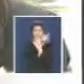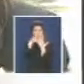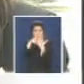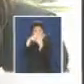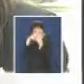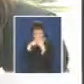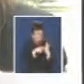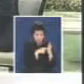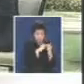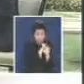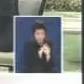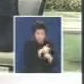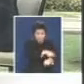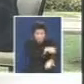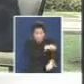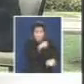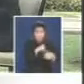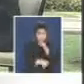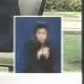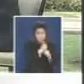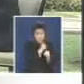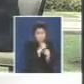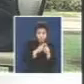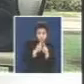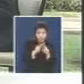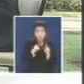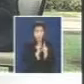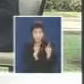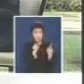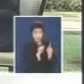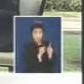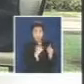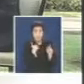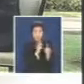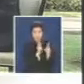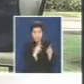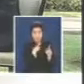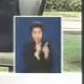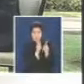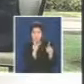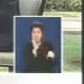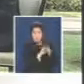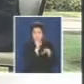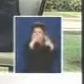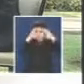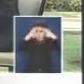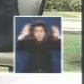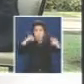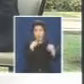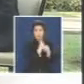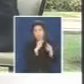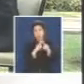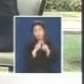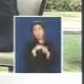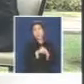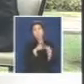ในการปฏิบัติการซ ึ่ งปฏิการนี้ก็จะมีคณะกรรมการเพราะเราเองเราก็ต้องการคณะกรรมการที่มีความรู้ความเชี่ยวชาญท ุ กแขน